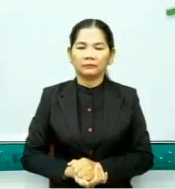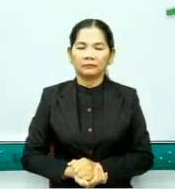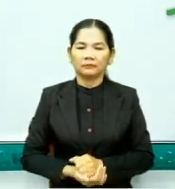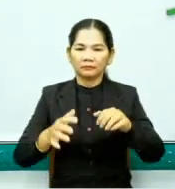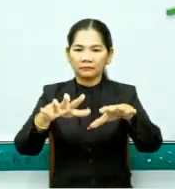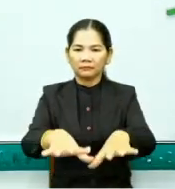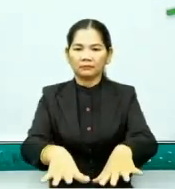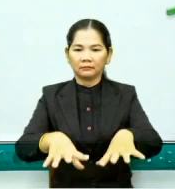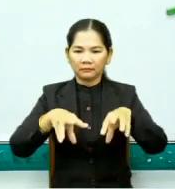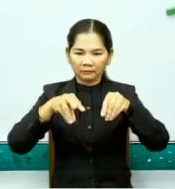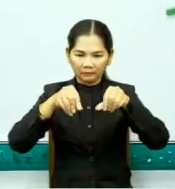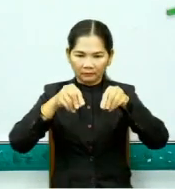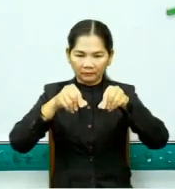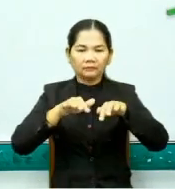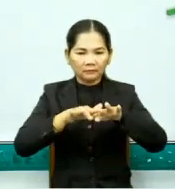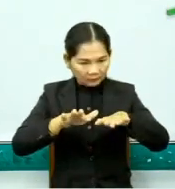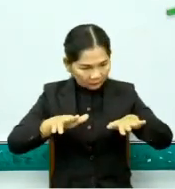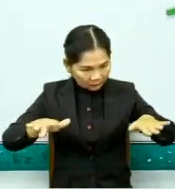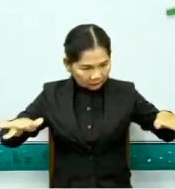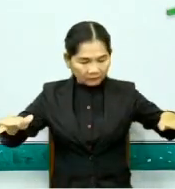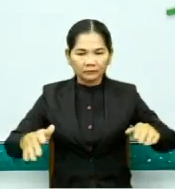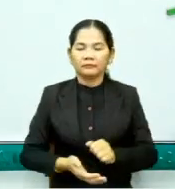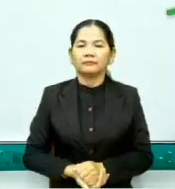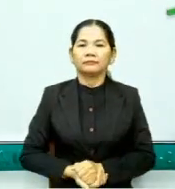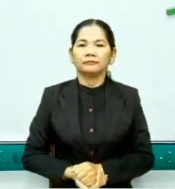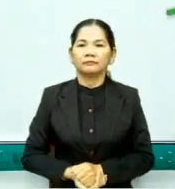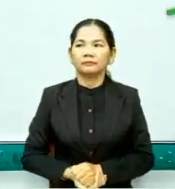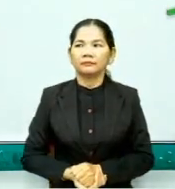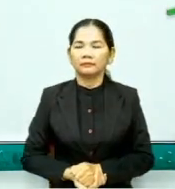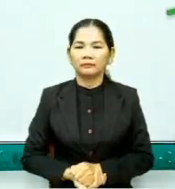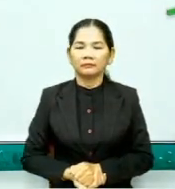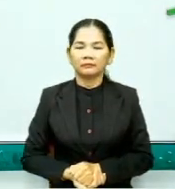Đá miên chnê.